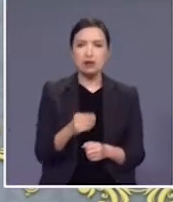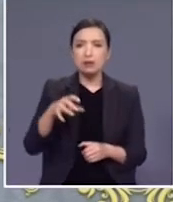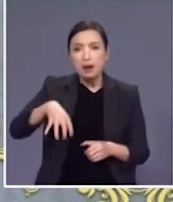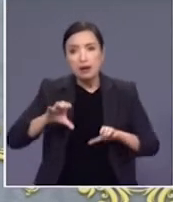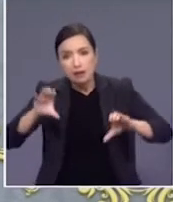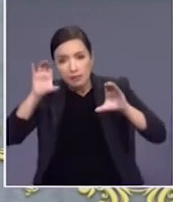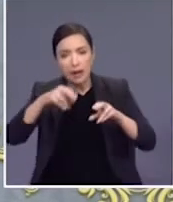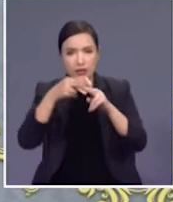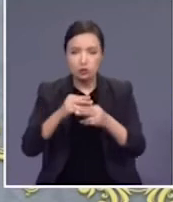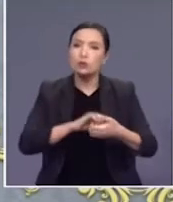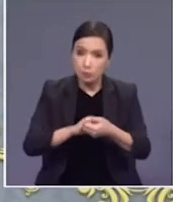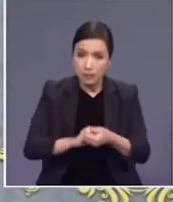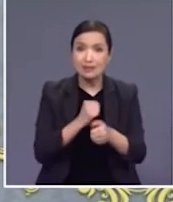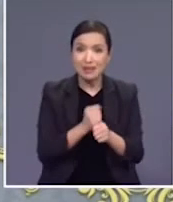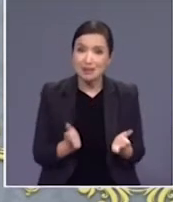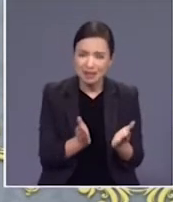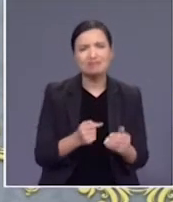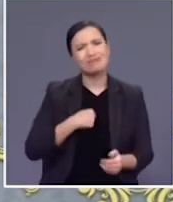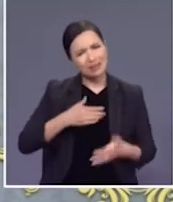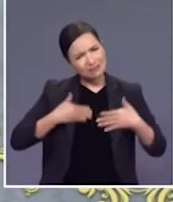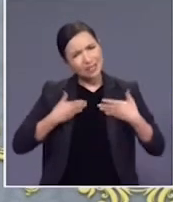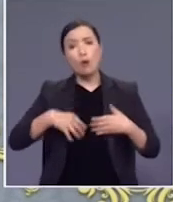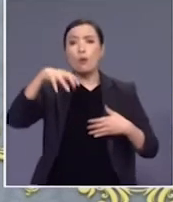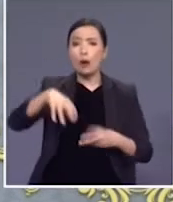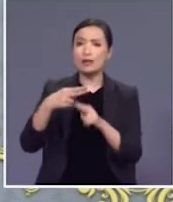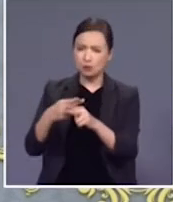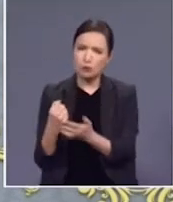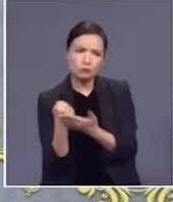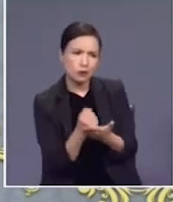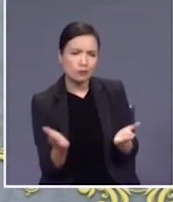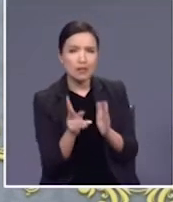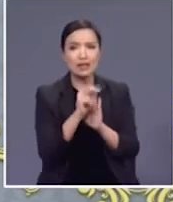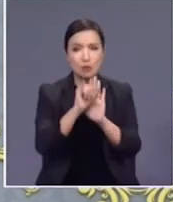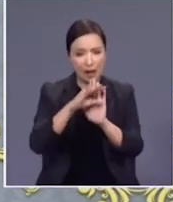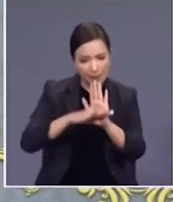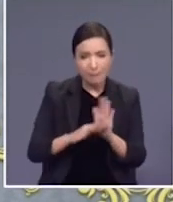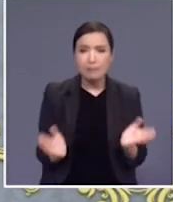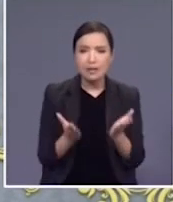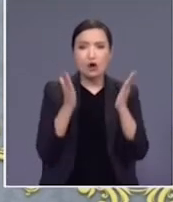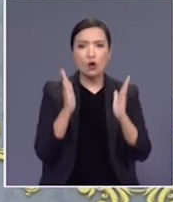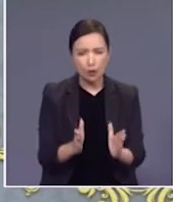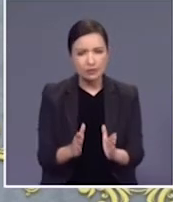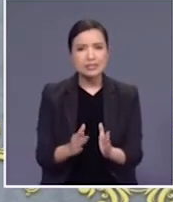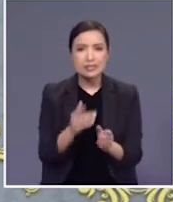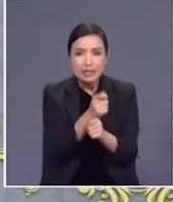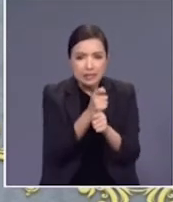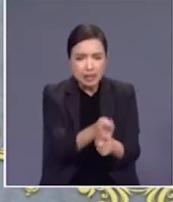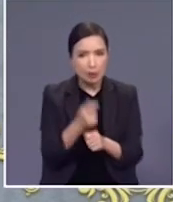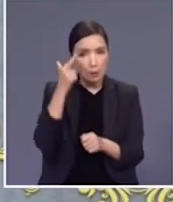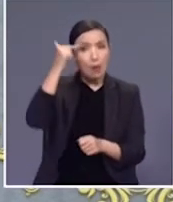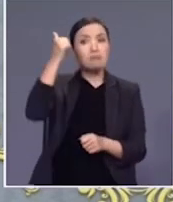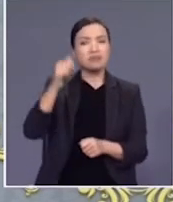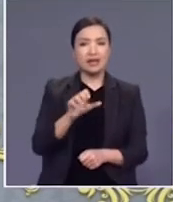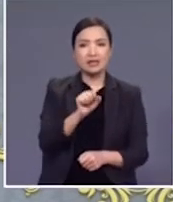ก็เป็นที่น่ายินดีนะครับที่องค์กรในภาคเอกชนหลายแห่งได้การสนับสนุนนโยบายพัฒนาเกษตรกรปราดเปรื่องนะครับสมาร์ทฟ